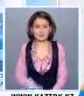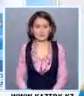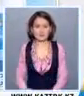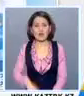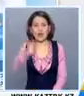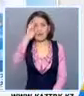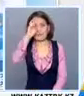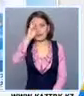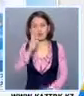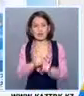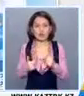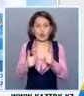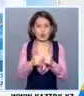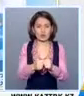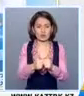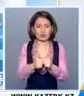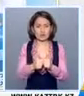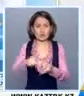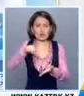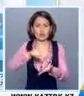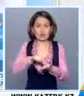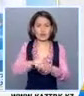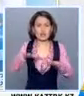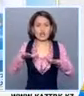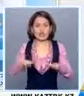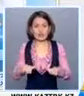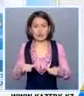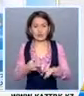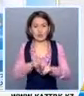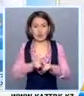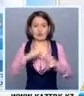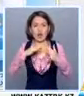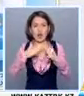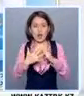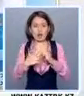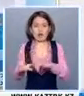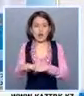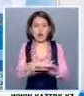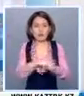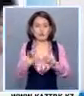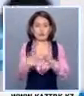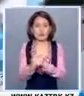Мемлекеттік органдардың орталық өкілдері жергілікті жердегі шынайы ахуалмен танысып,